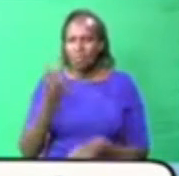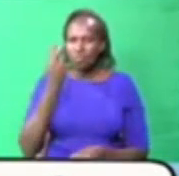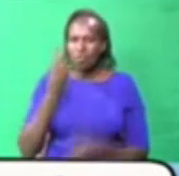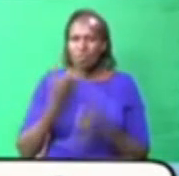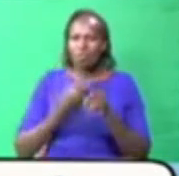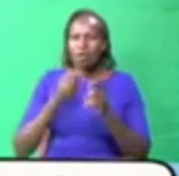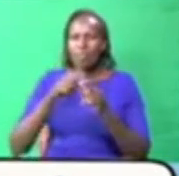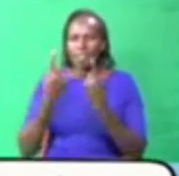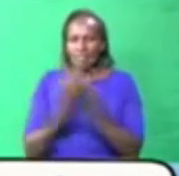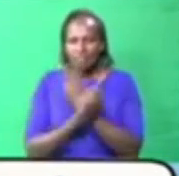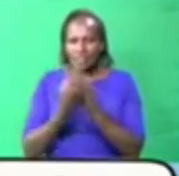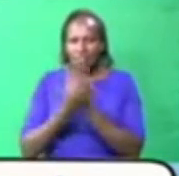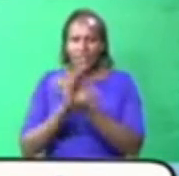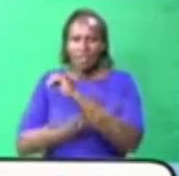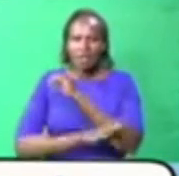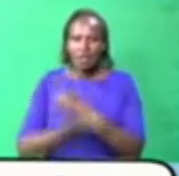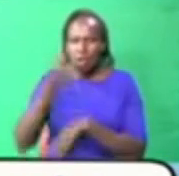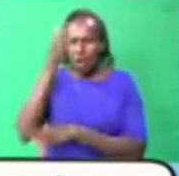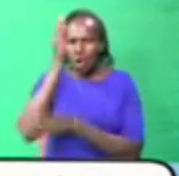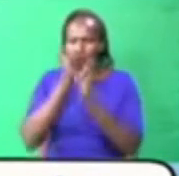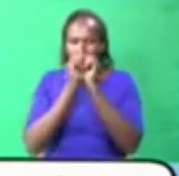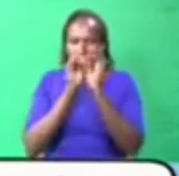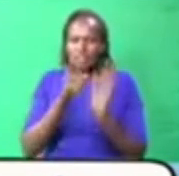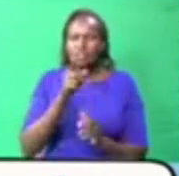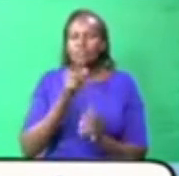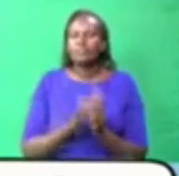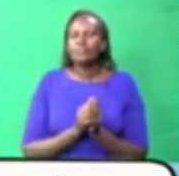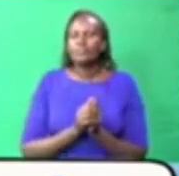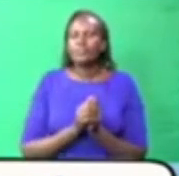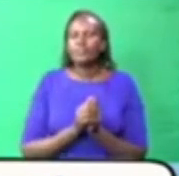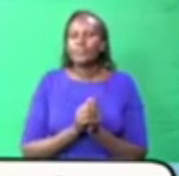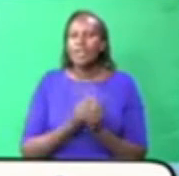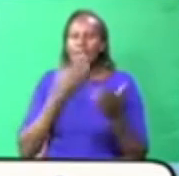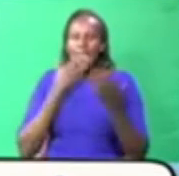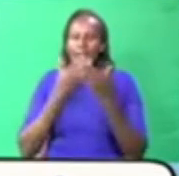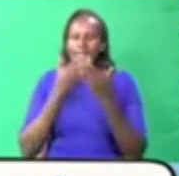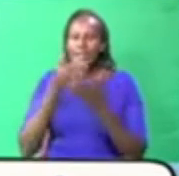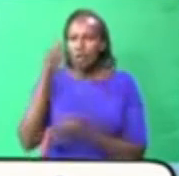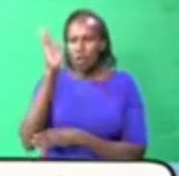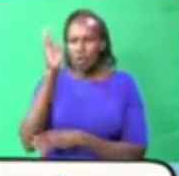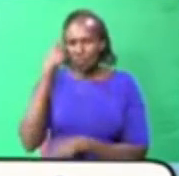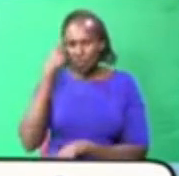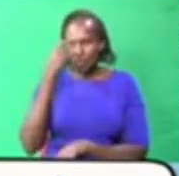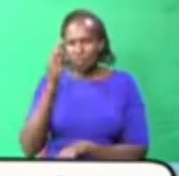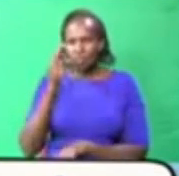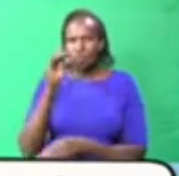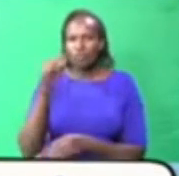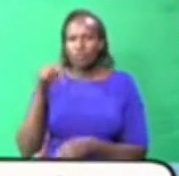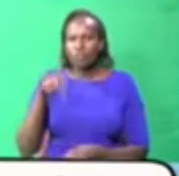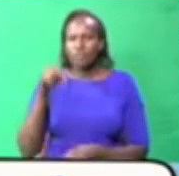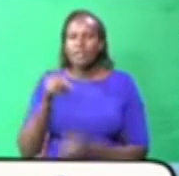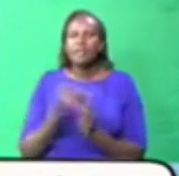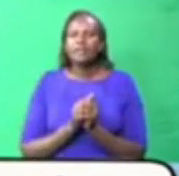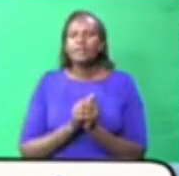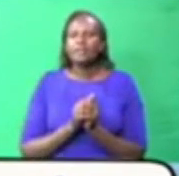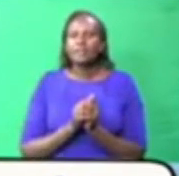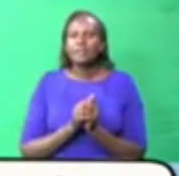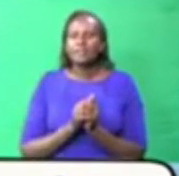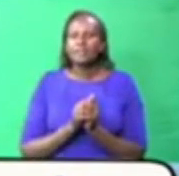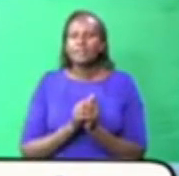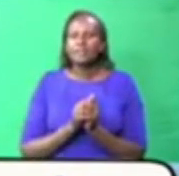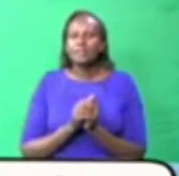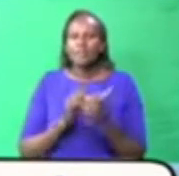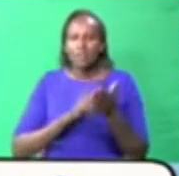mbali. Bwana wabariki sana. Nashukuru Bwana kwa siku hii ambayo Bwana ametukirimia na kwa juma hili ambalo